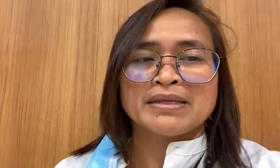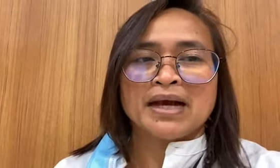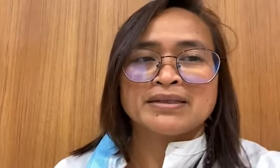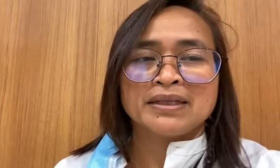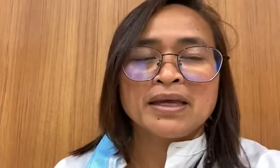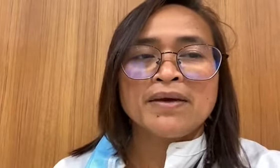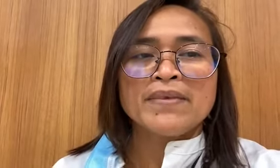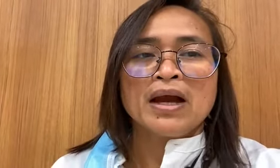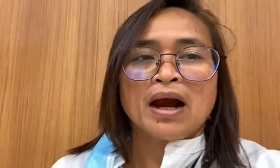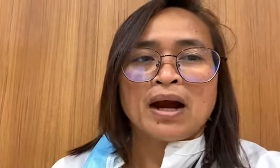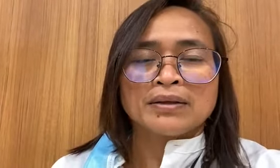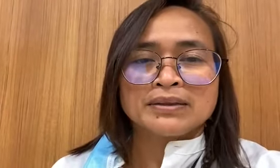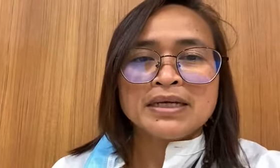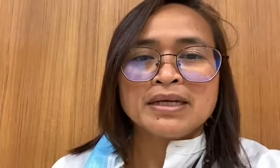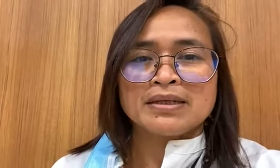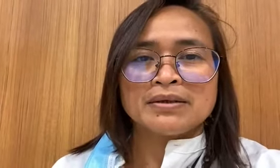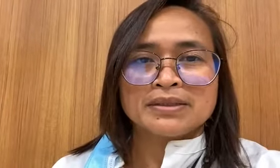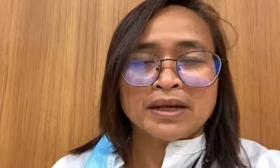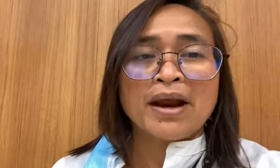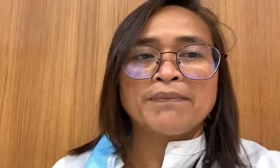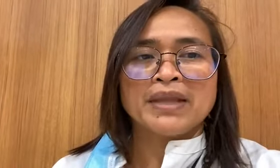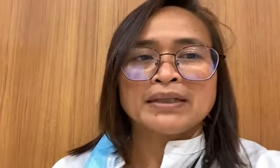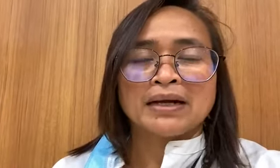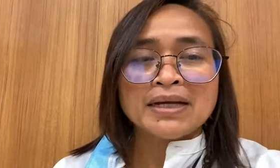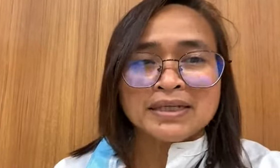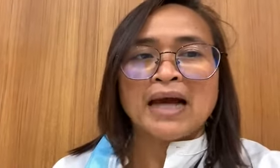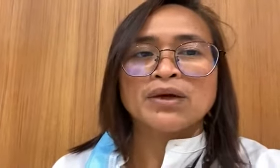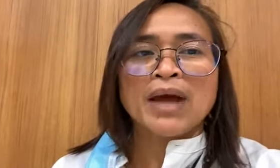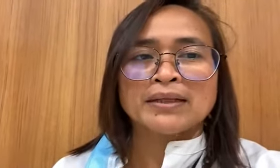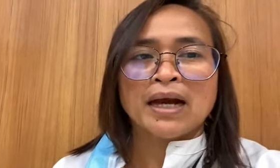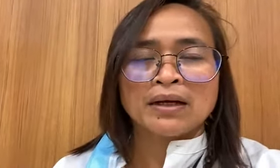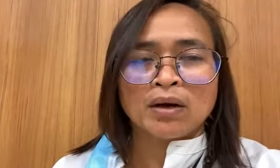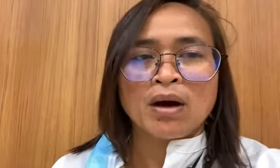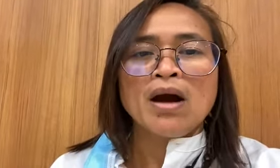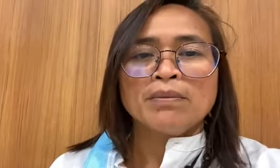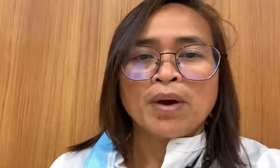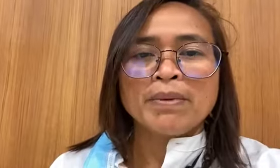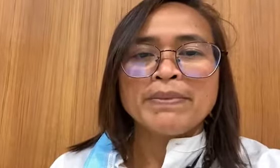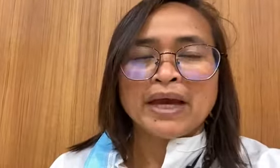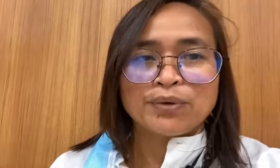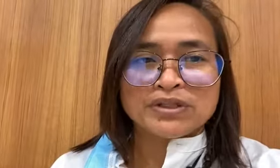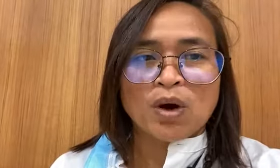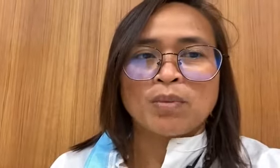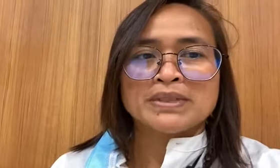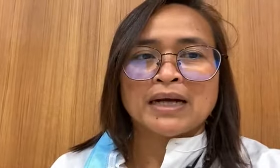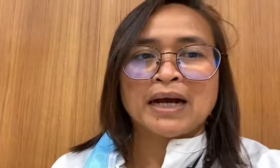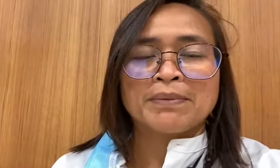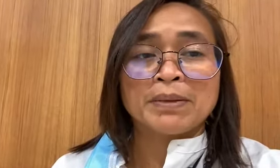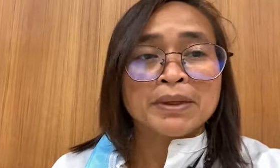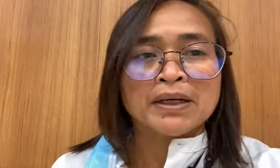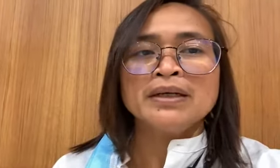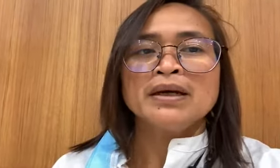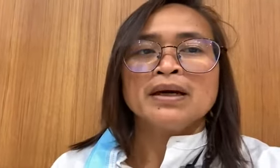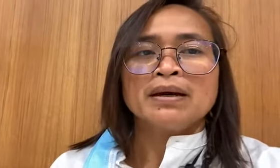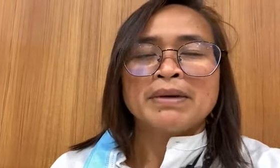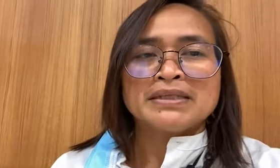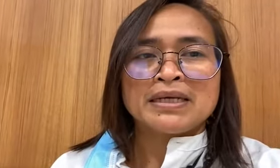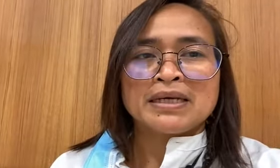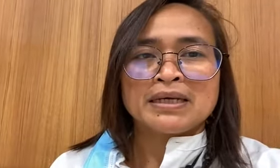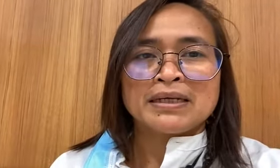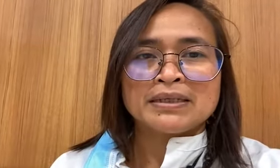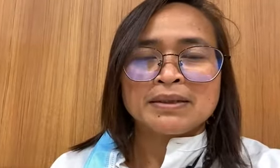ได้นั้นมาจากสิทธิที่จะได้รับนะทางราชการเท่านั้นนะก็พร้อมให้มีการตรวจสอบจากการเปิดเผย